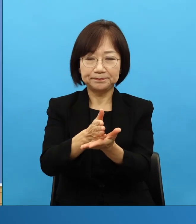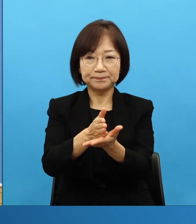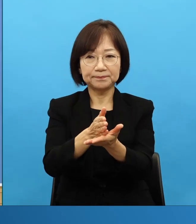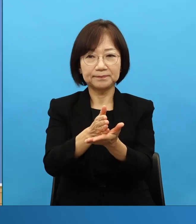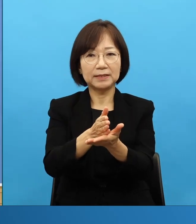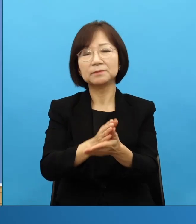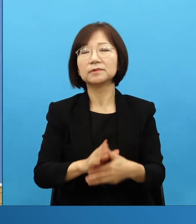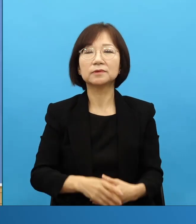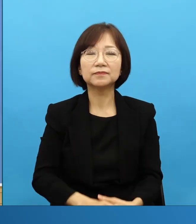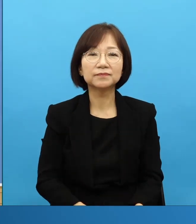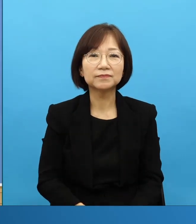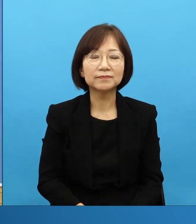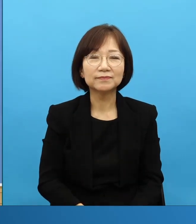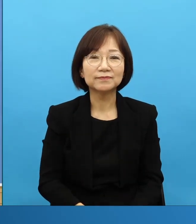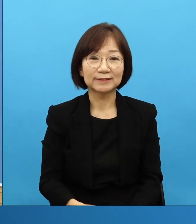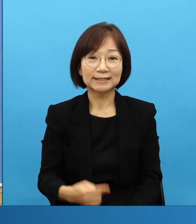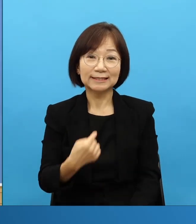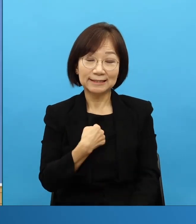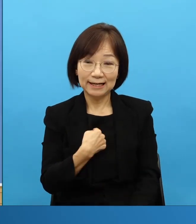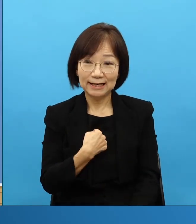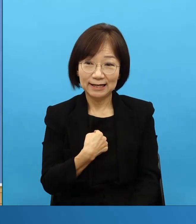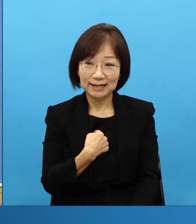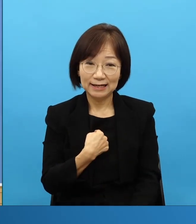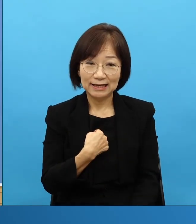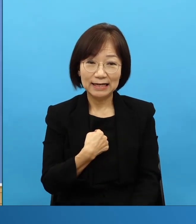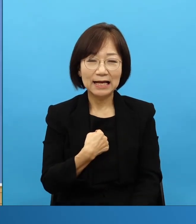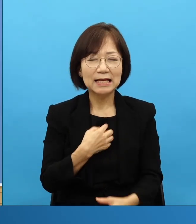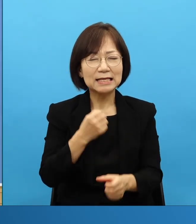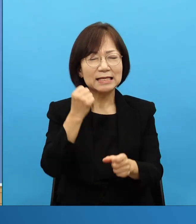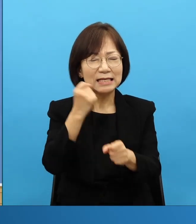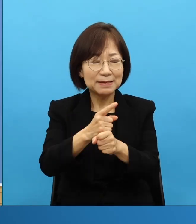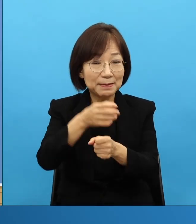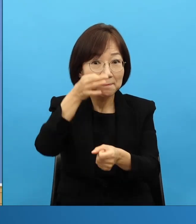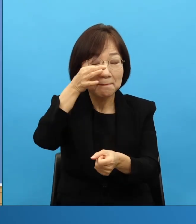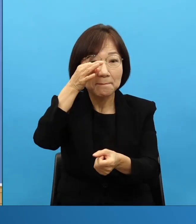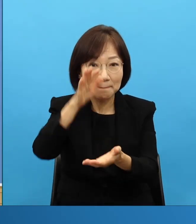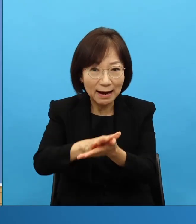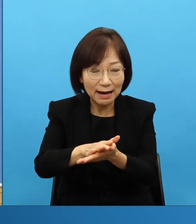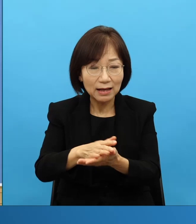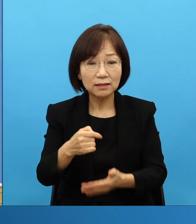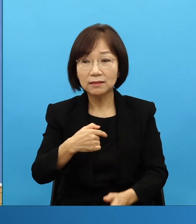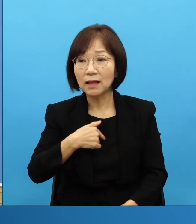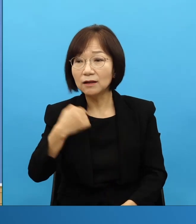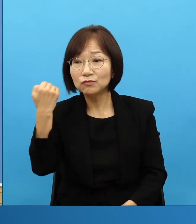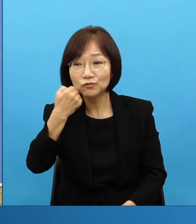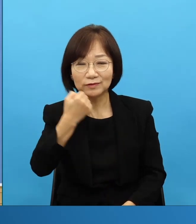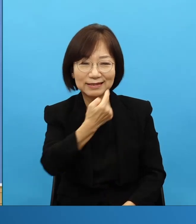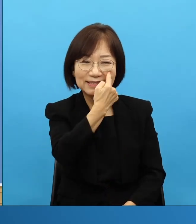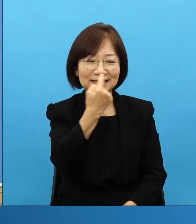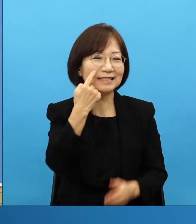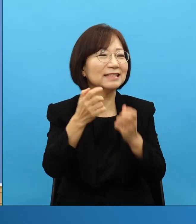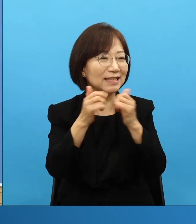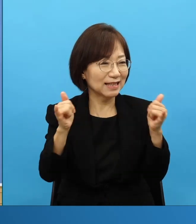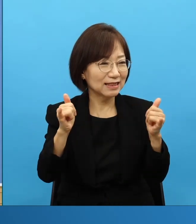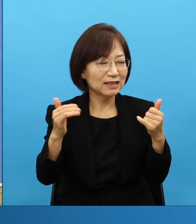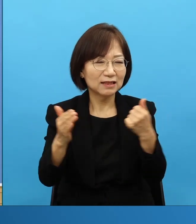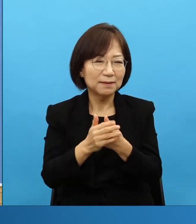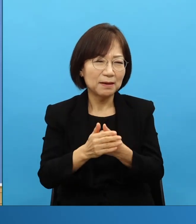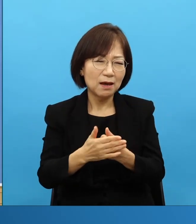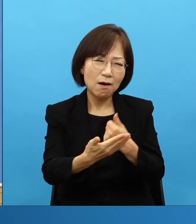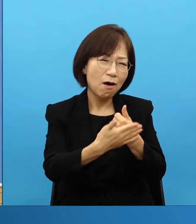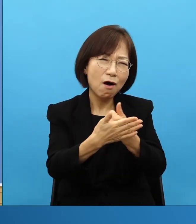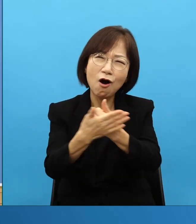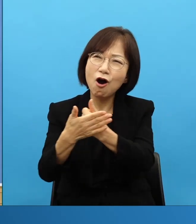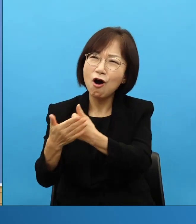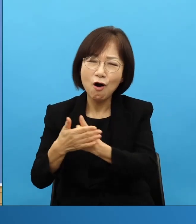제가 보았고 저는 증인입니다. I have already seen it and I'm a witness of this. 전혀 걱정하지 마세요. There's nothing to be worried